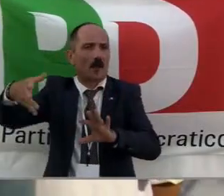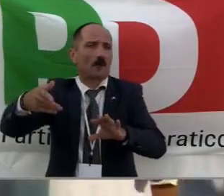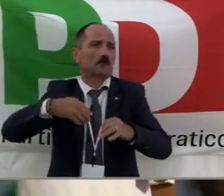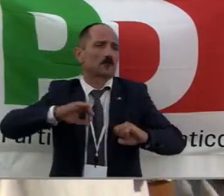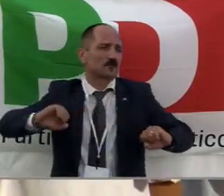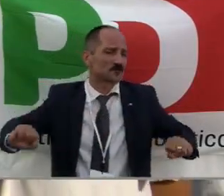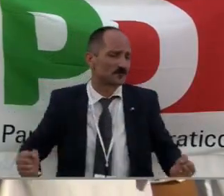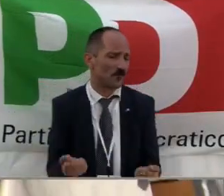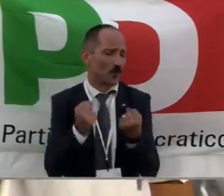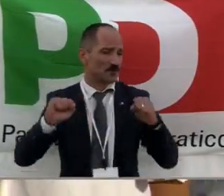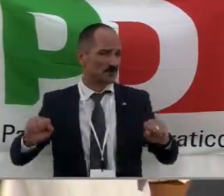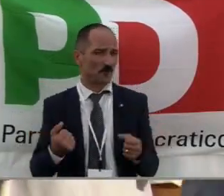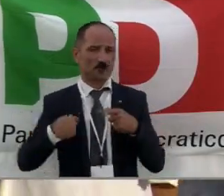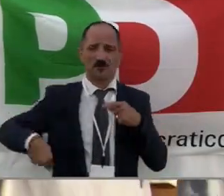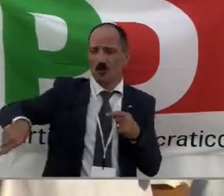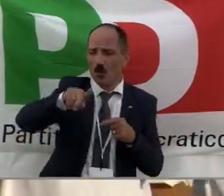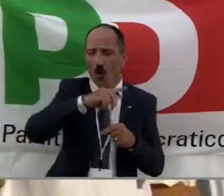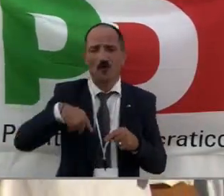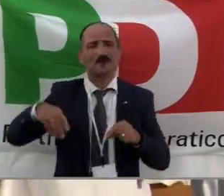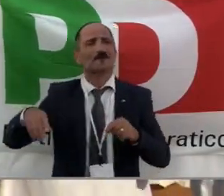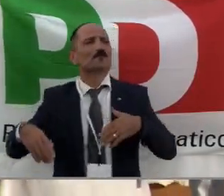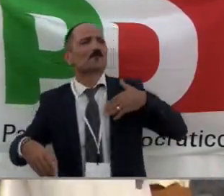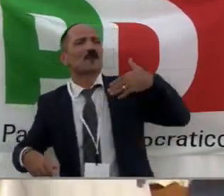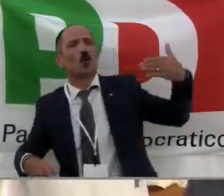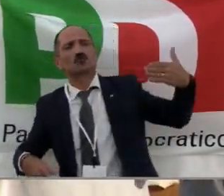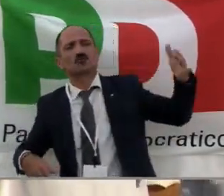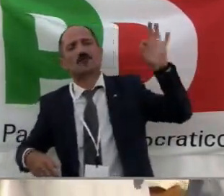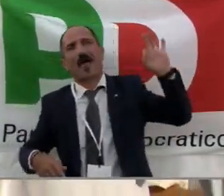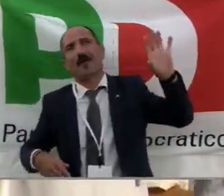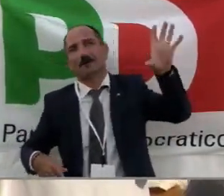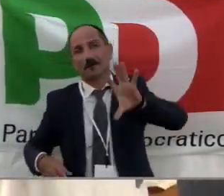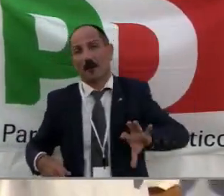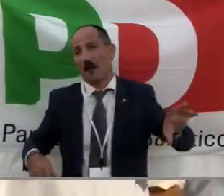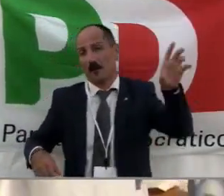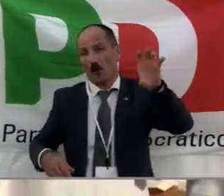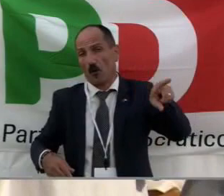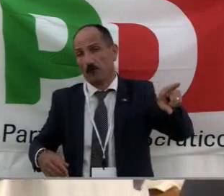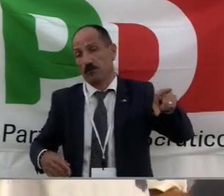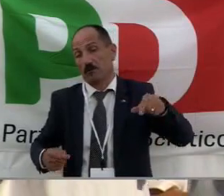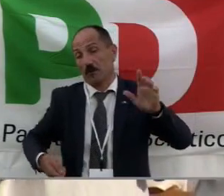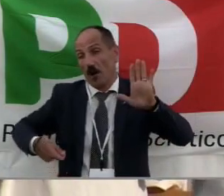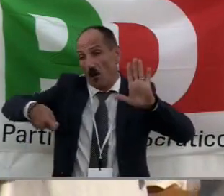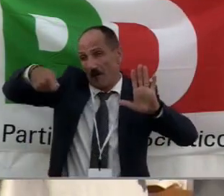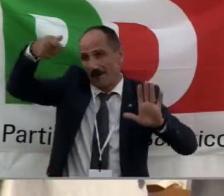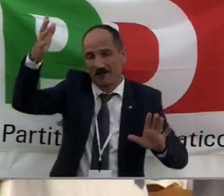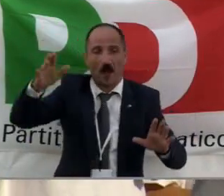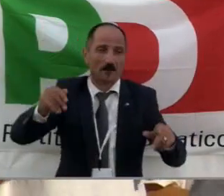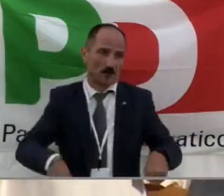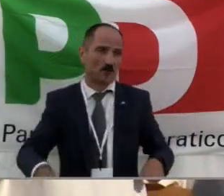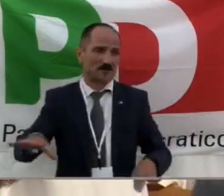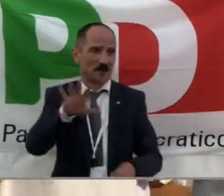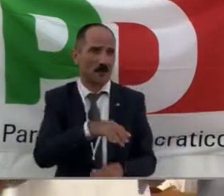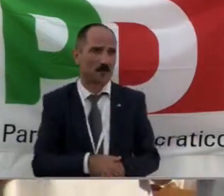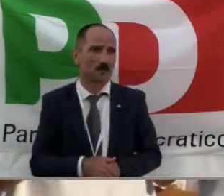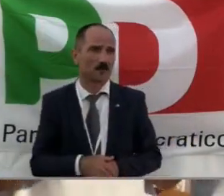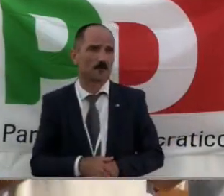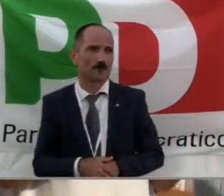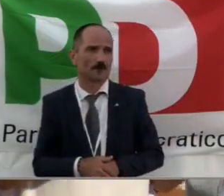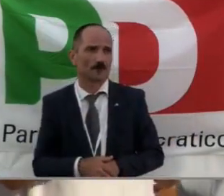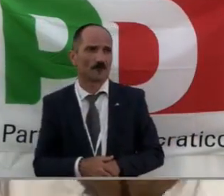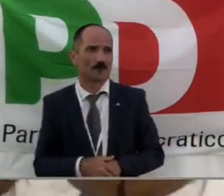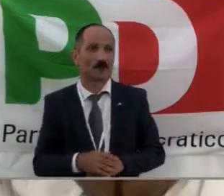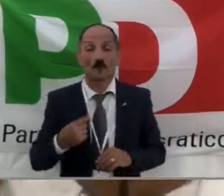nostri sforzi in Occidente, in questi anni sono aumentate. E se noi non